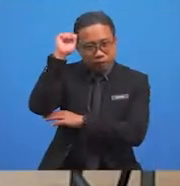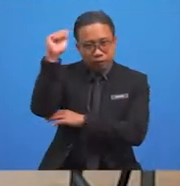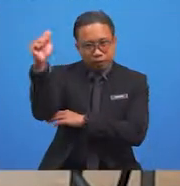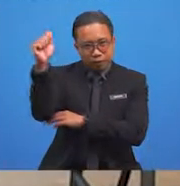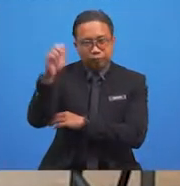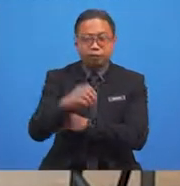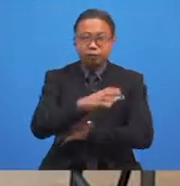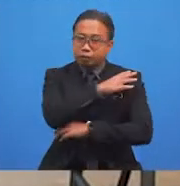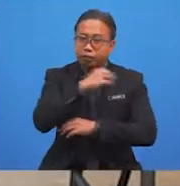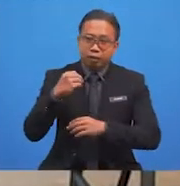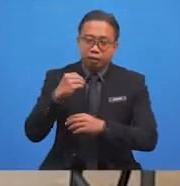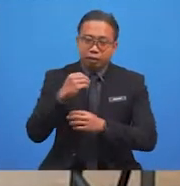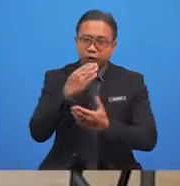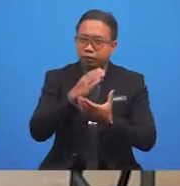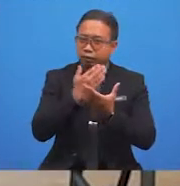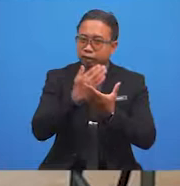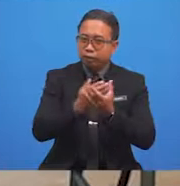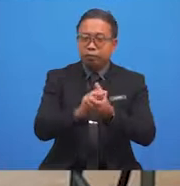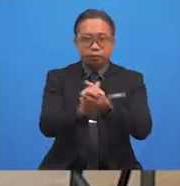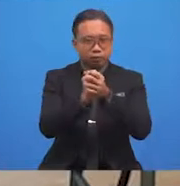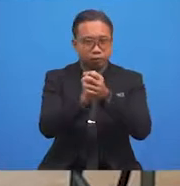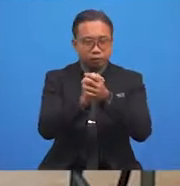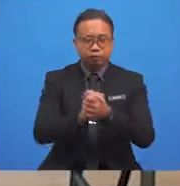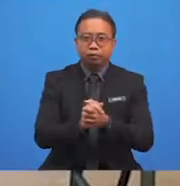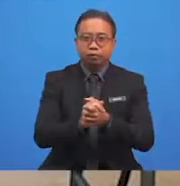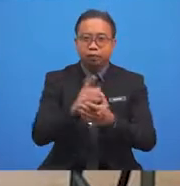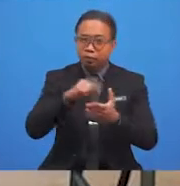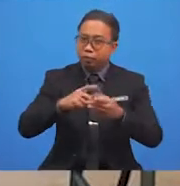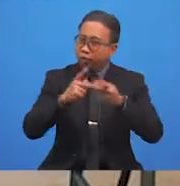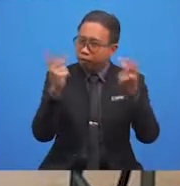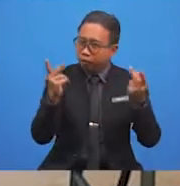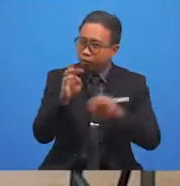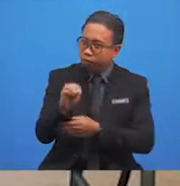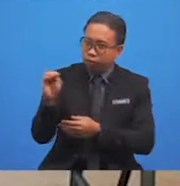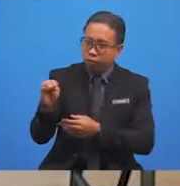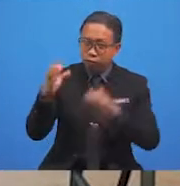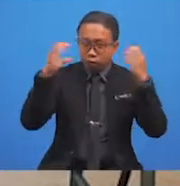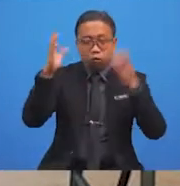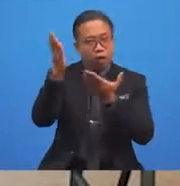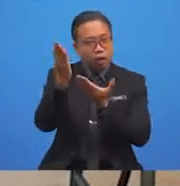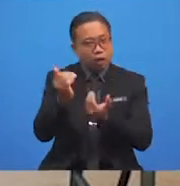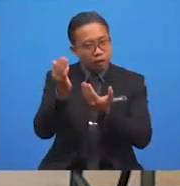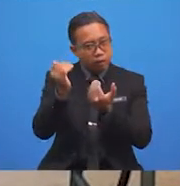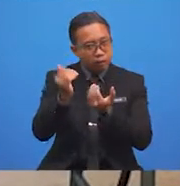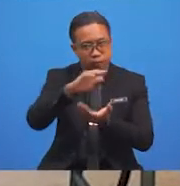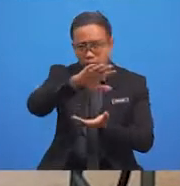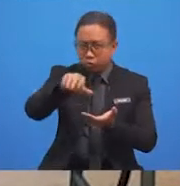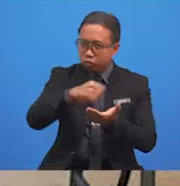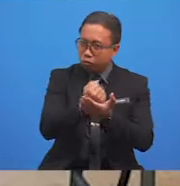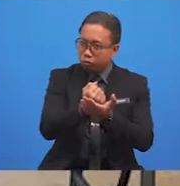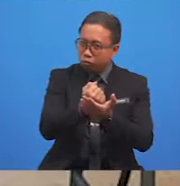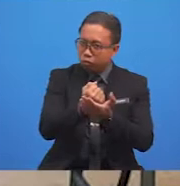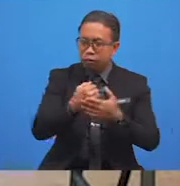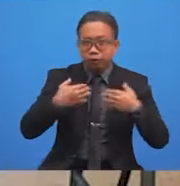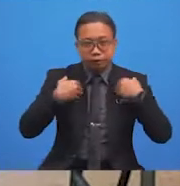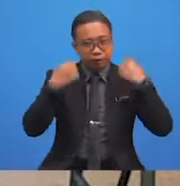Assalamualaikum dan salam perpaduan. Apa khabar murid-murid? Cikgu harap anda semua berada